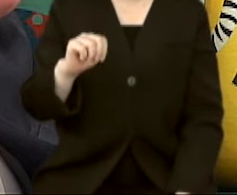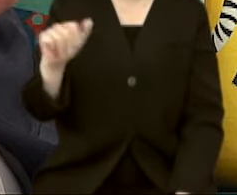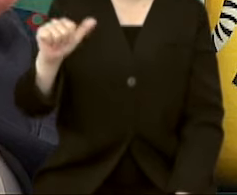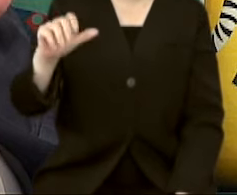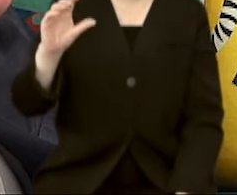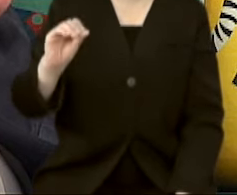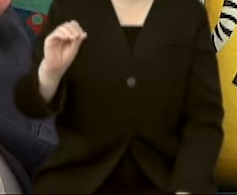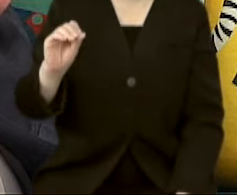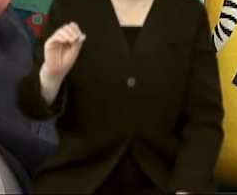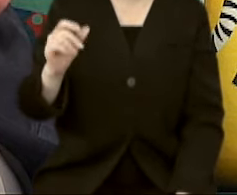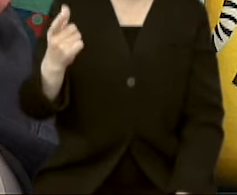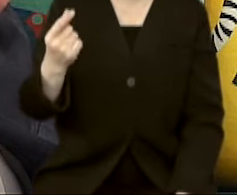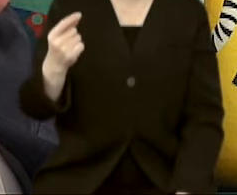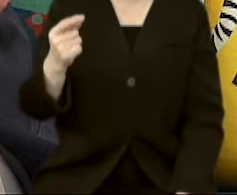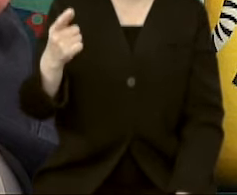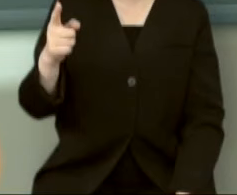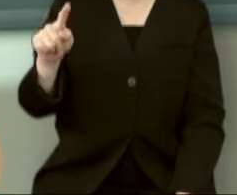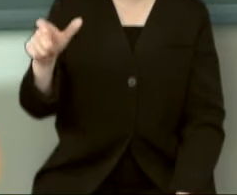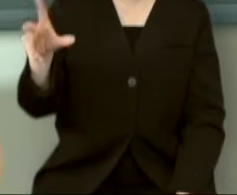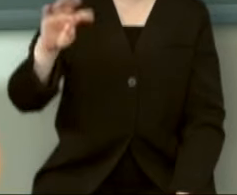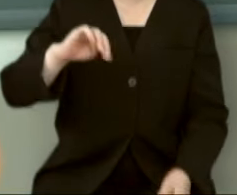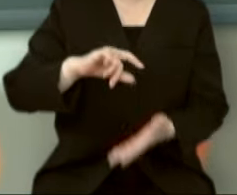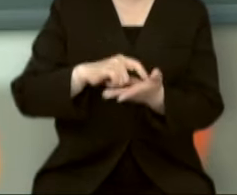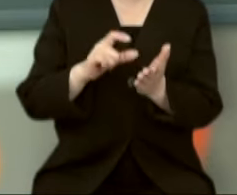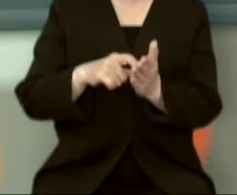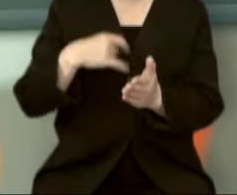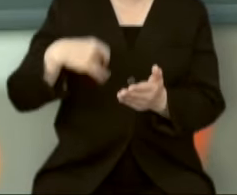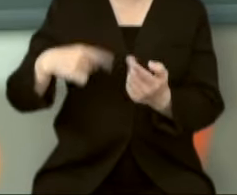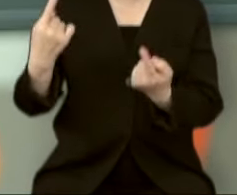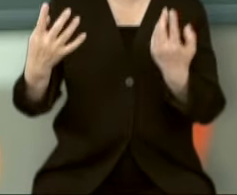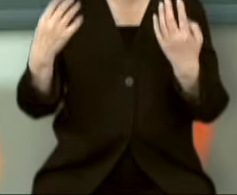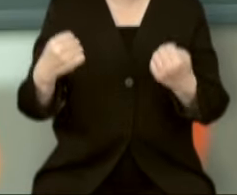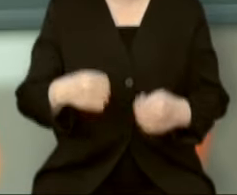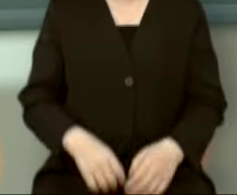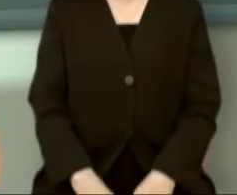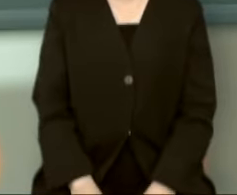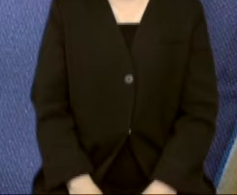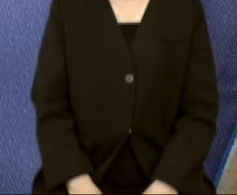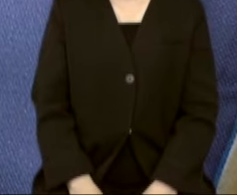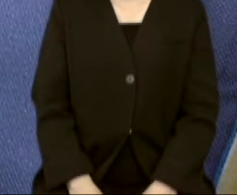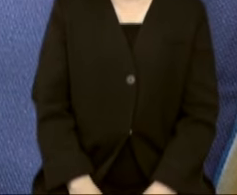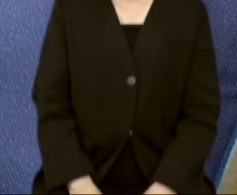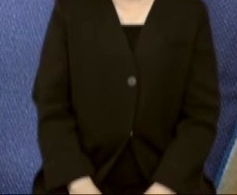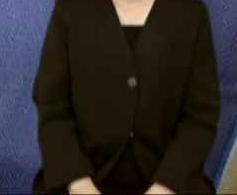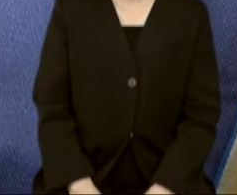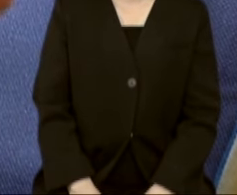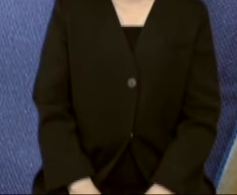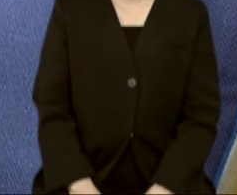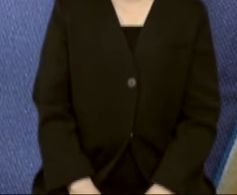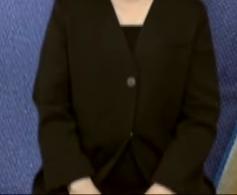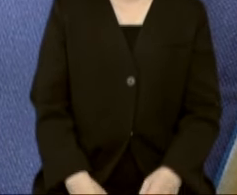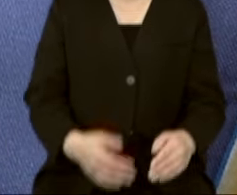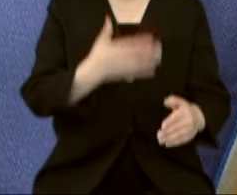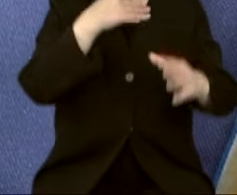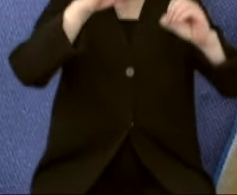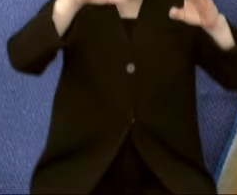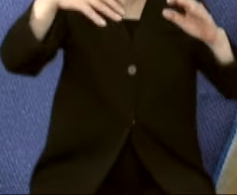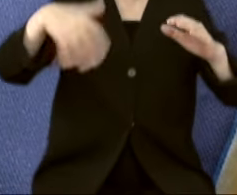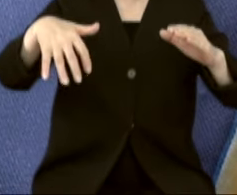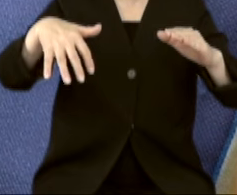14억 5천, 15억 가까운데요. 지금은 중국보다 더 중국보다 많잖아요. 많아졌어요. 네. 벌써 미천도 정적 전